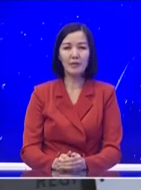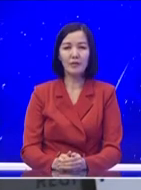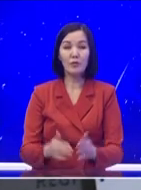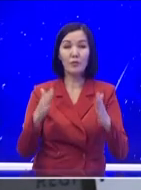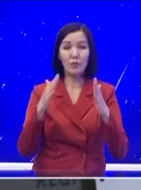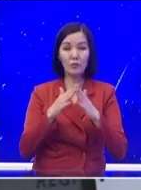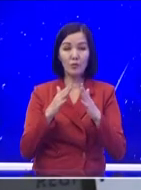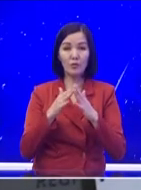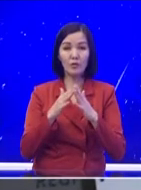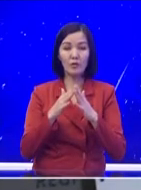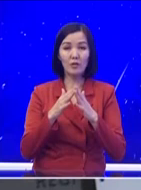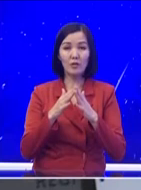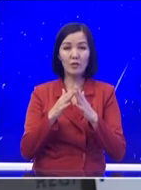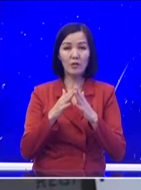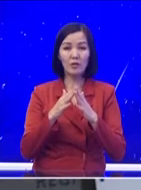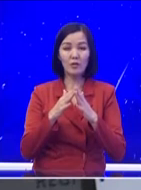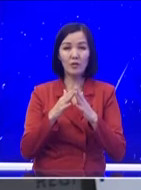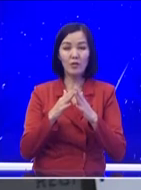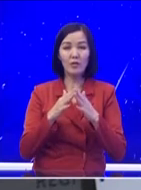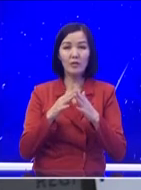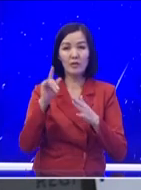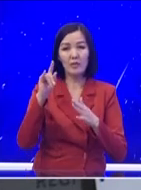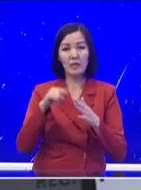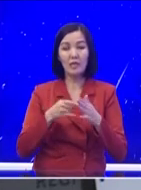Үйді тез көбірек желдетіп тұру керек.